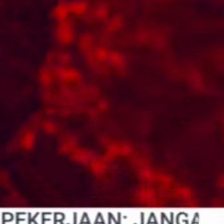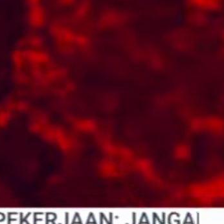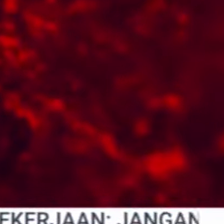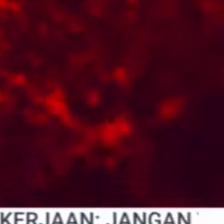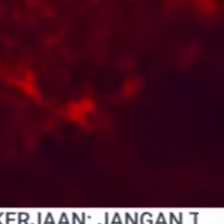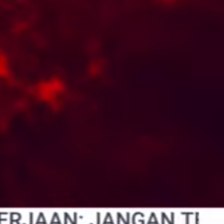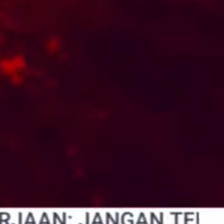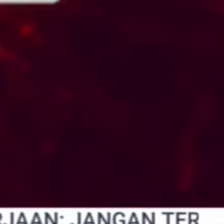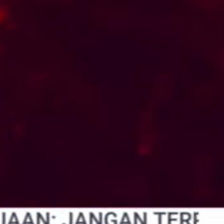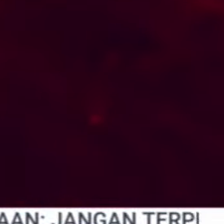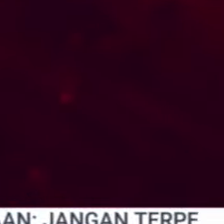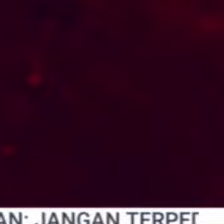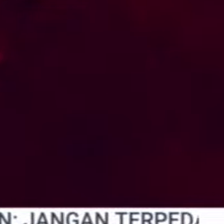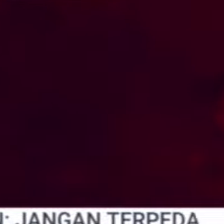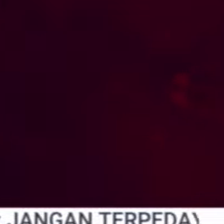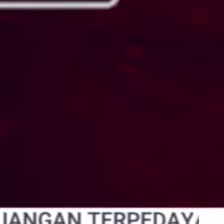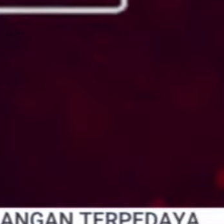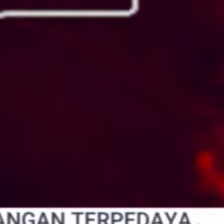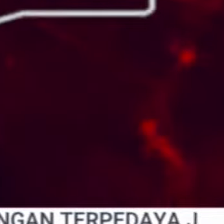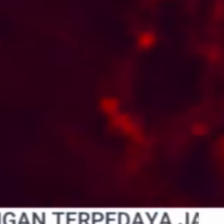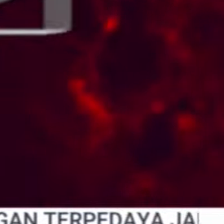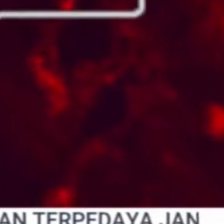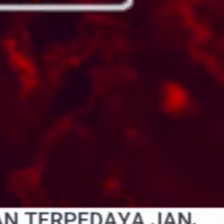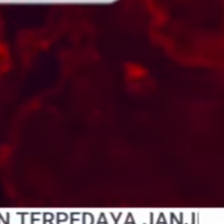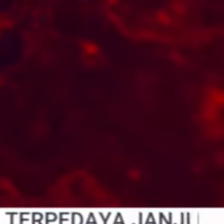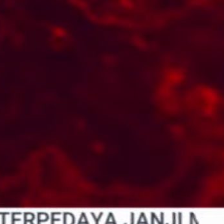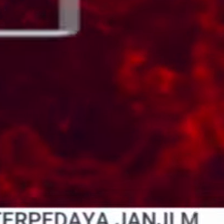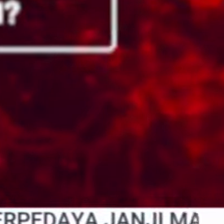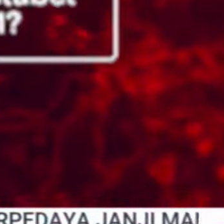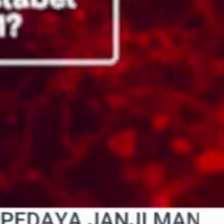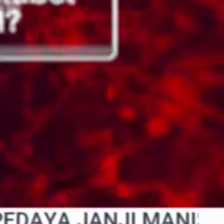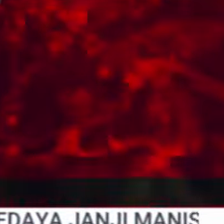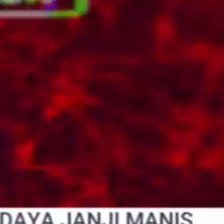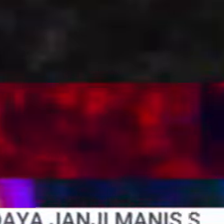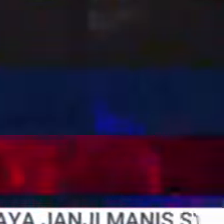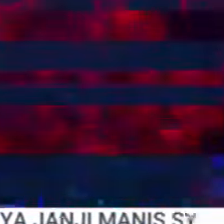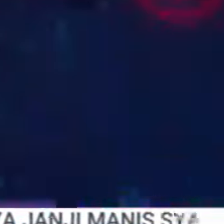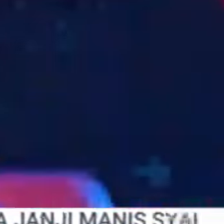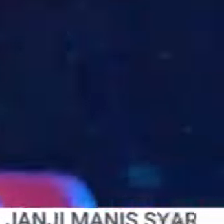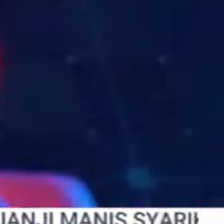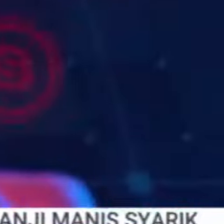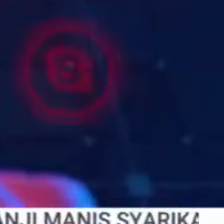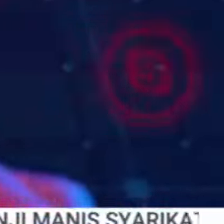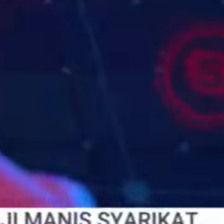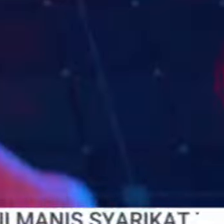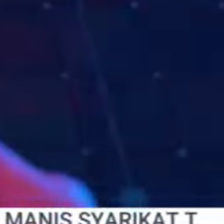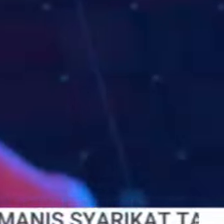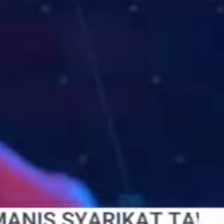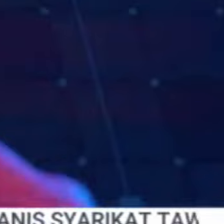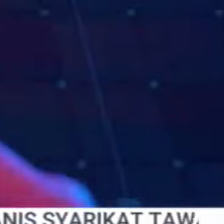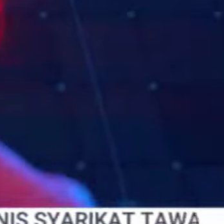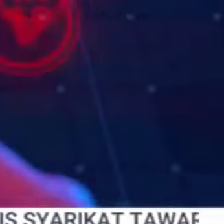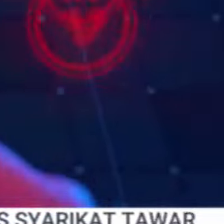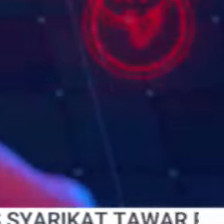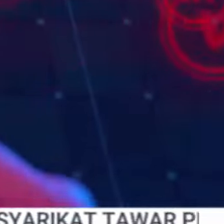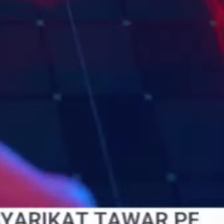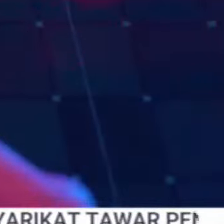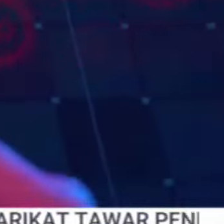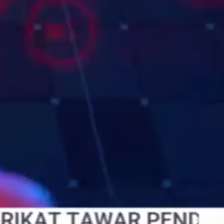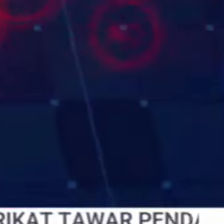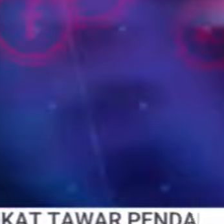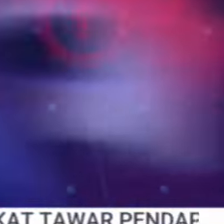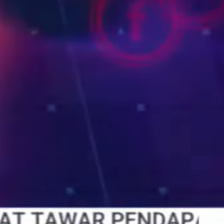terdapat peningkatan ketara dalam penyebaran maklumat atau berita palsu yang boleh menimbulkan kekeliruan dan kegusaran di kalangan